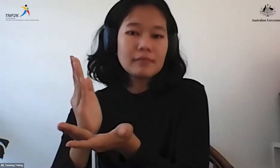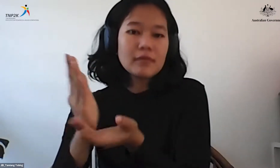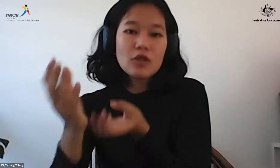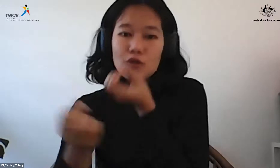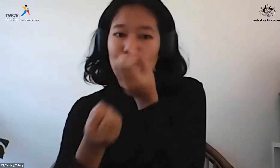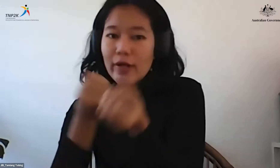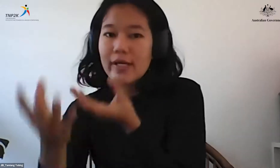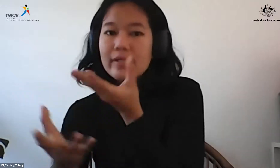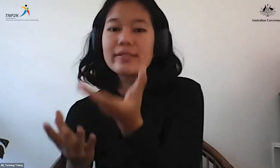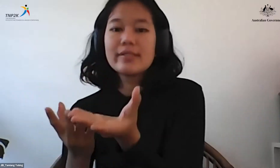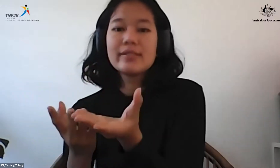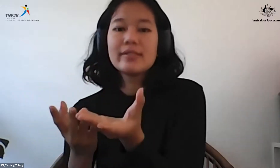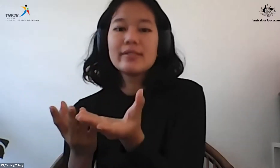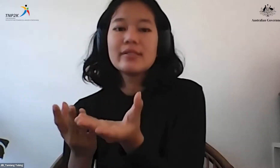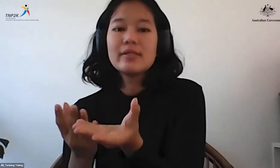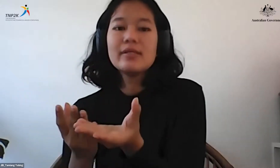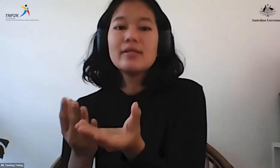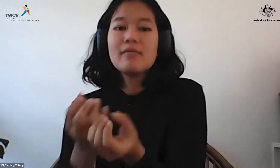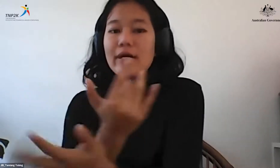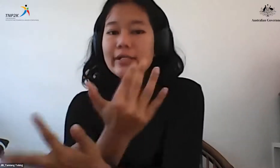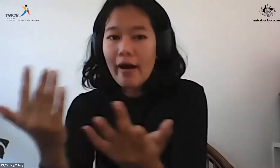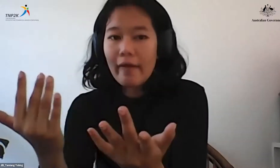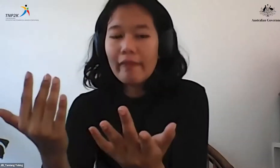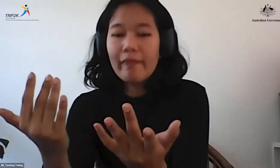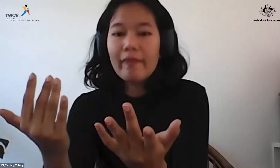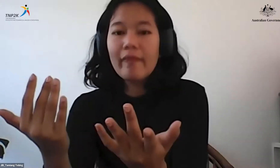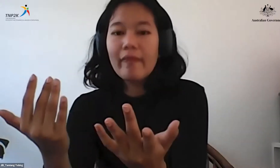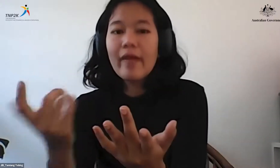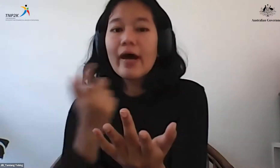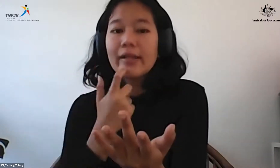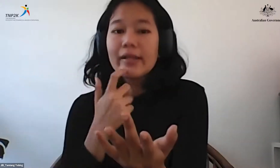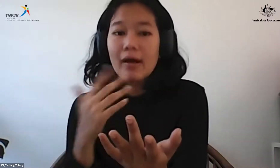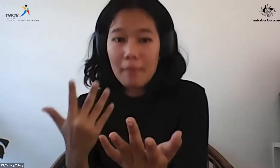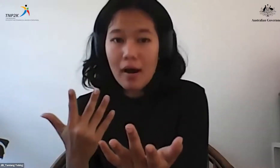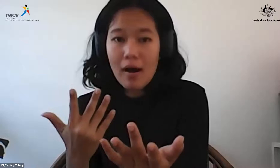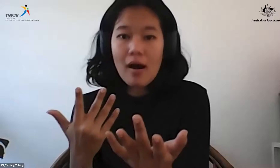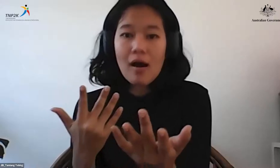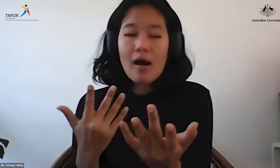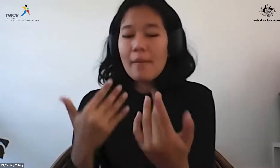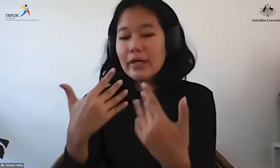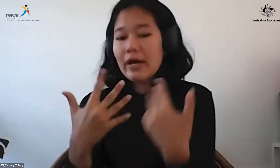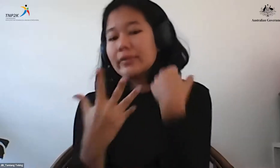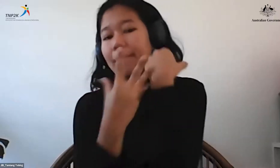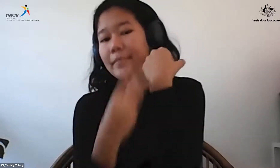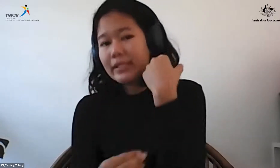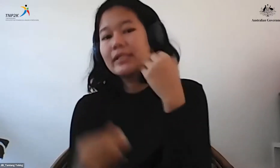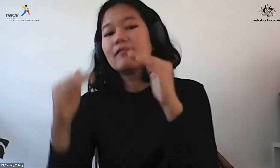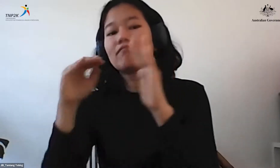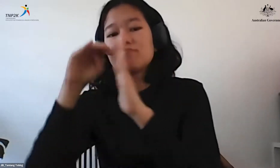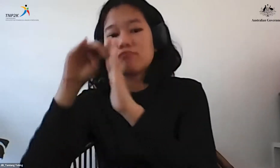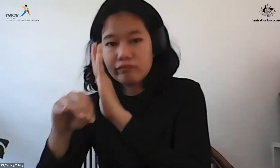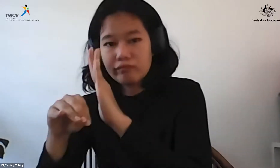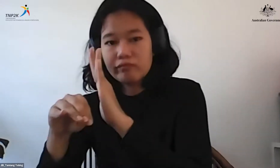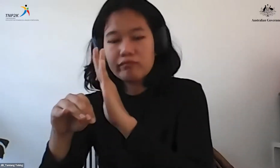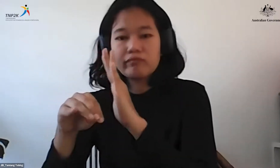sosialisasi kepada masyarakat luas terkait dengan penanggulangan kemiskinan di Indonesia, yang